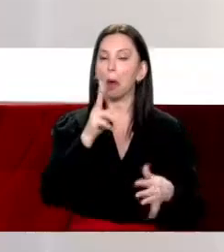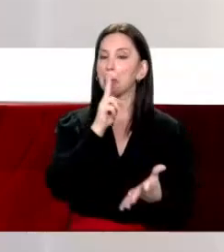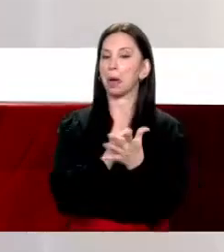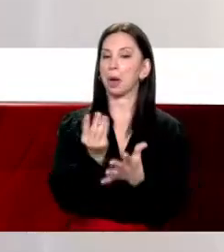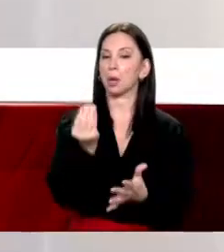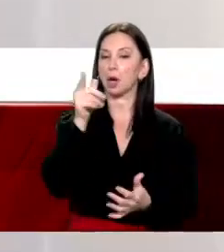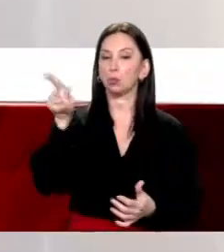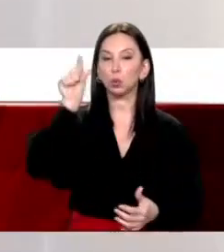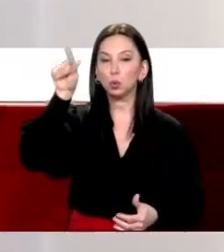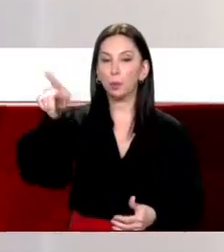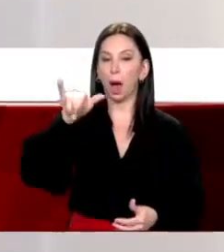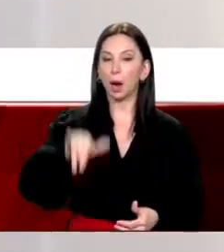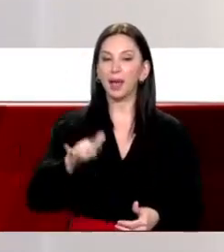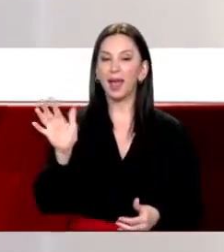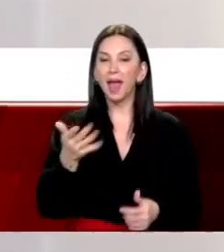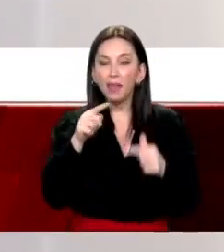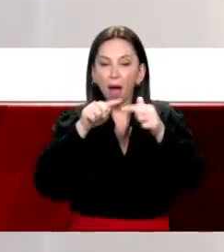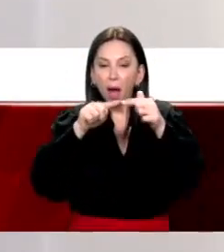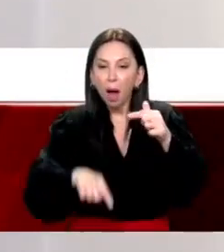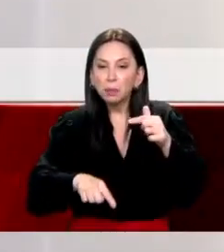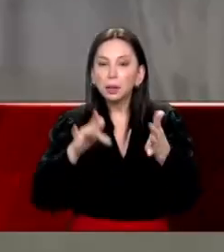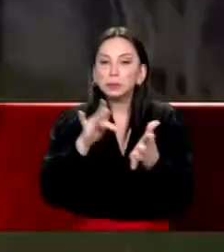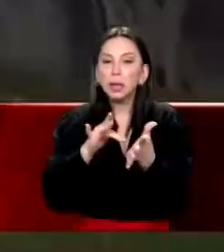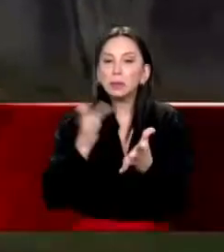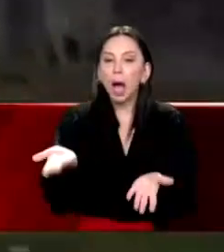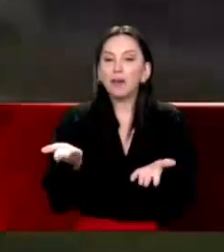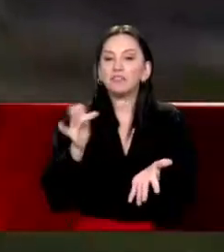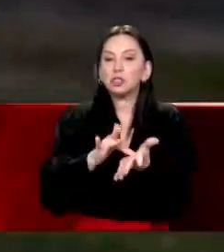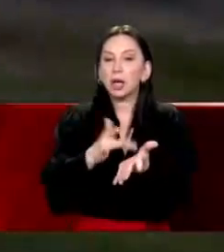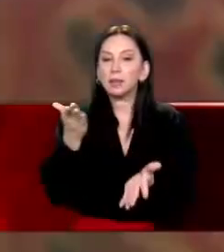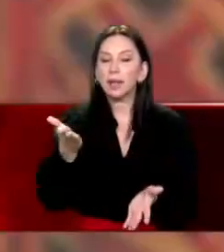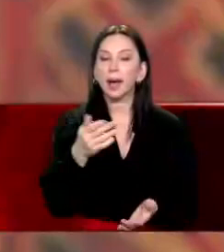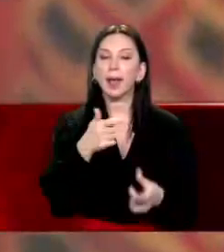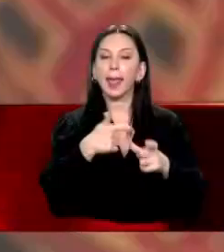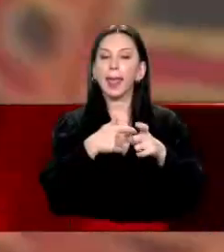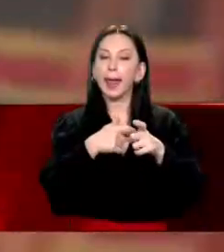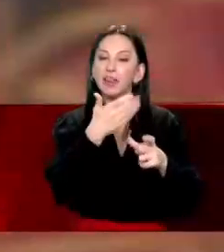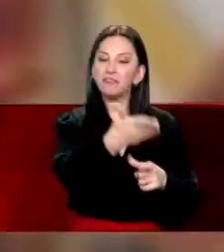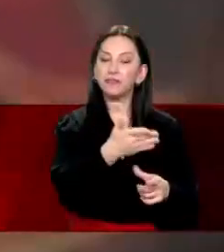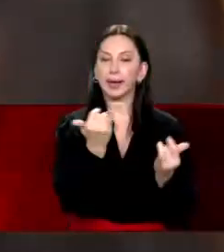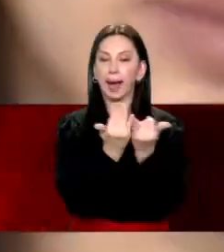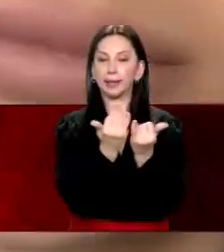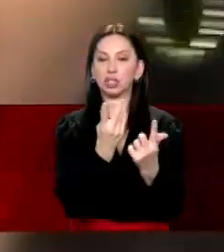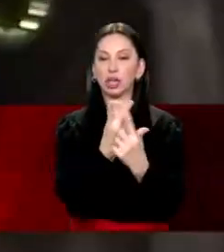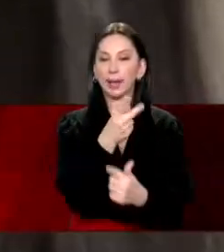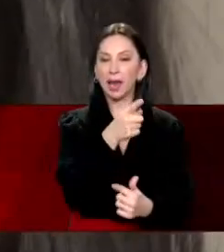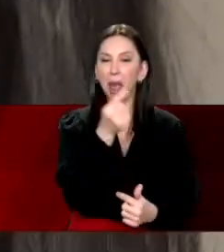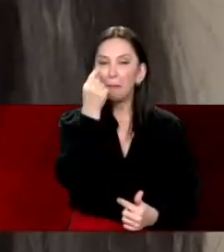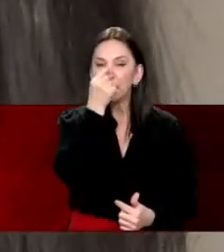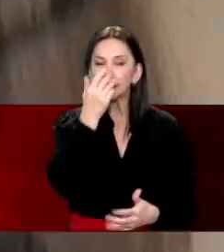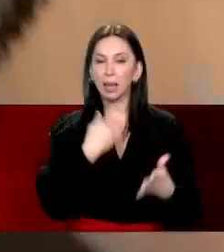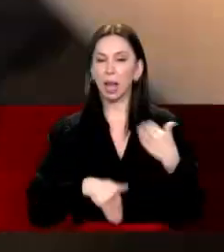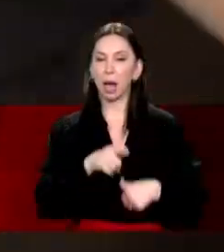çıktı. Sanık hakkında en alt sınırdan ceza hükmetmiş olup... Sanık, Elif Kılıç'la kardeşi Yeliz Kılıç'ı basit